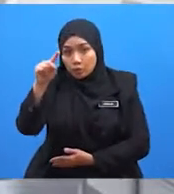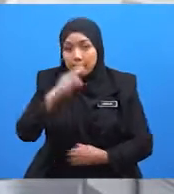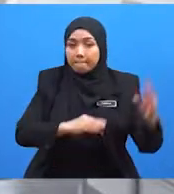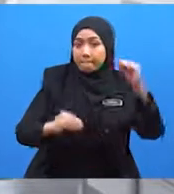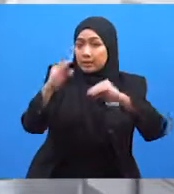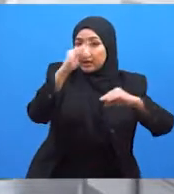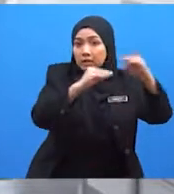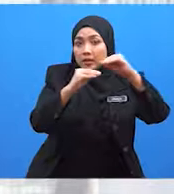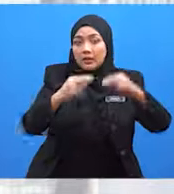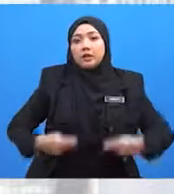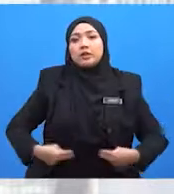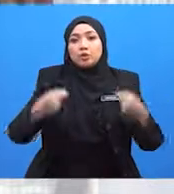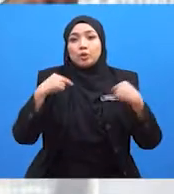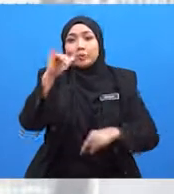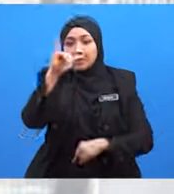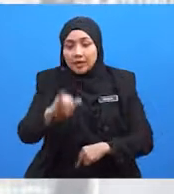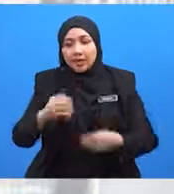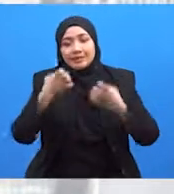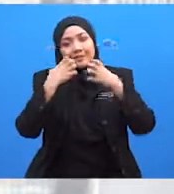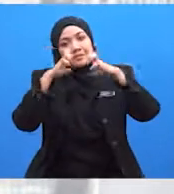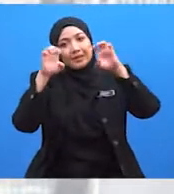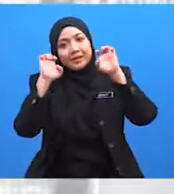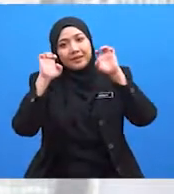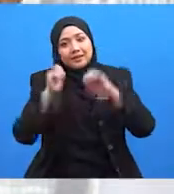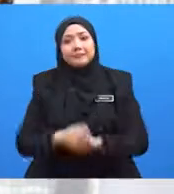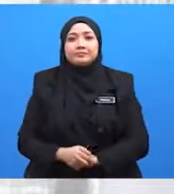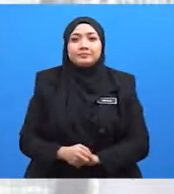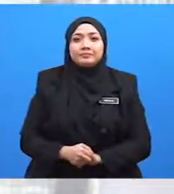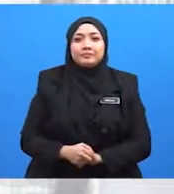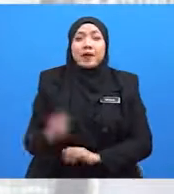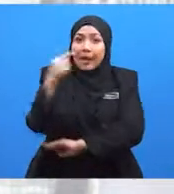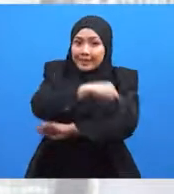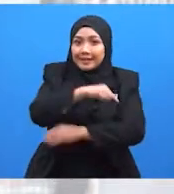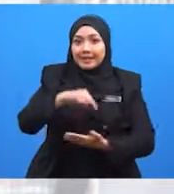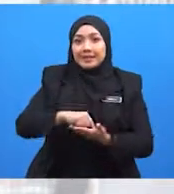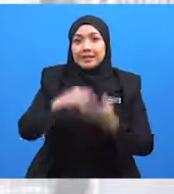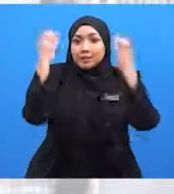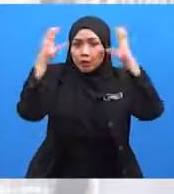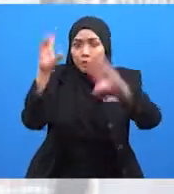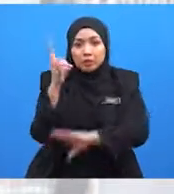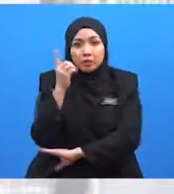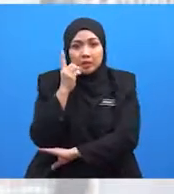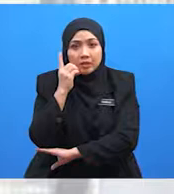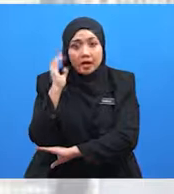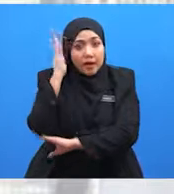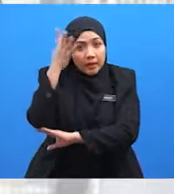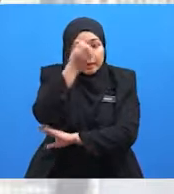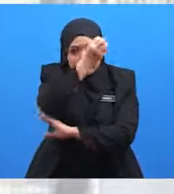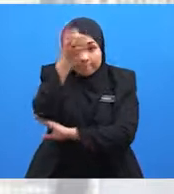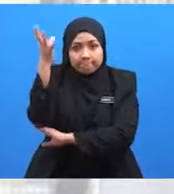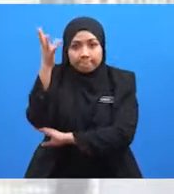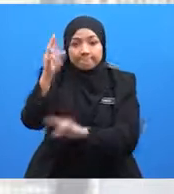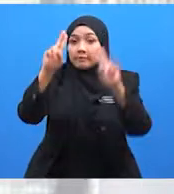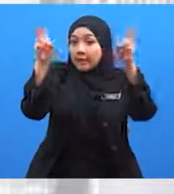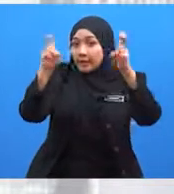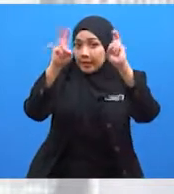yang cemerlang. Baiklah, murid-murid. Hari ini, Cikgu Dash akan menerangkan